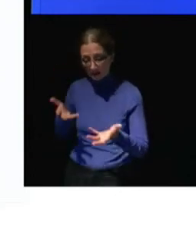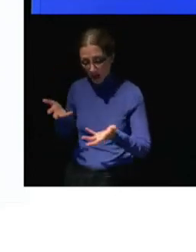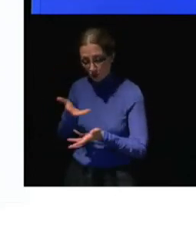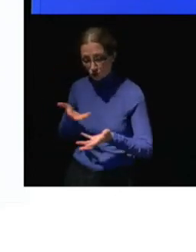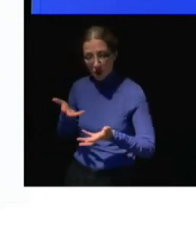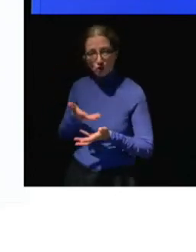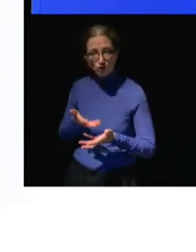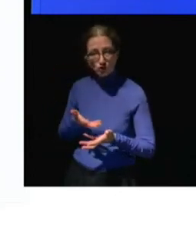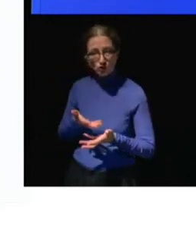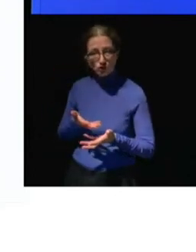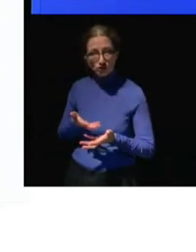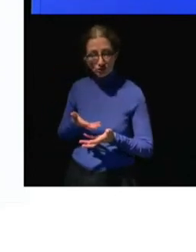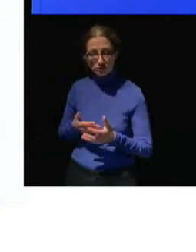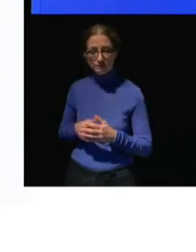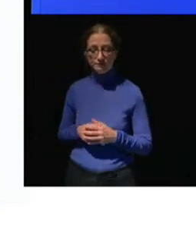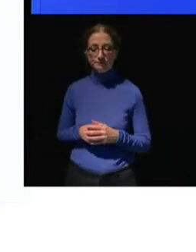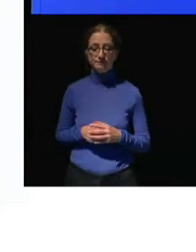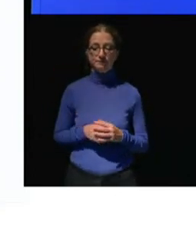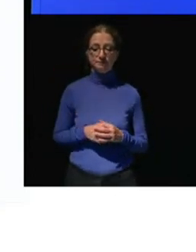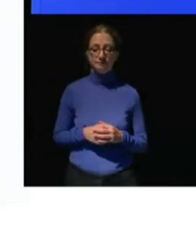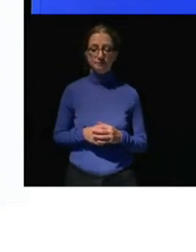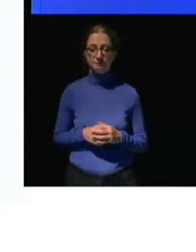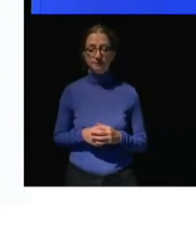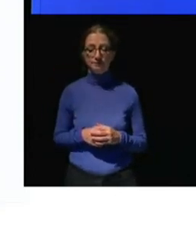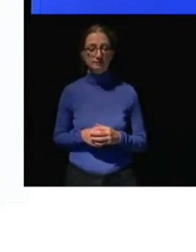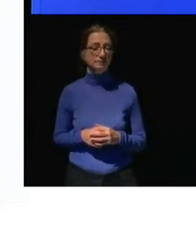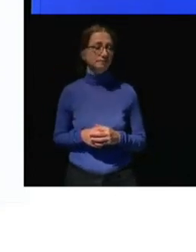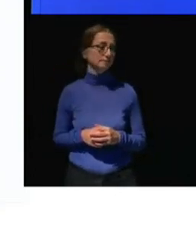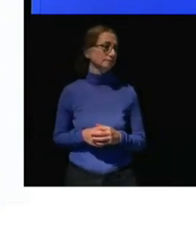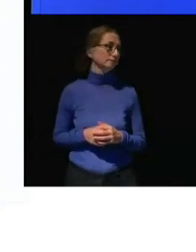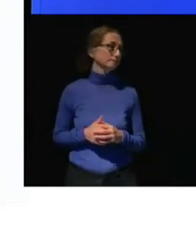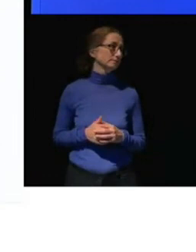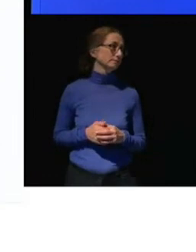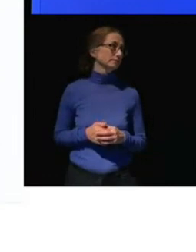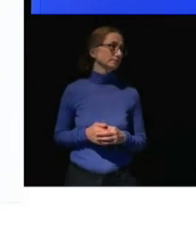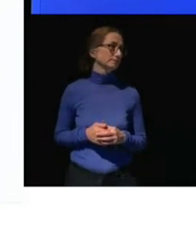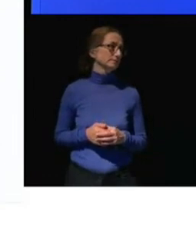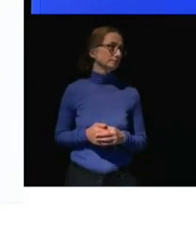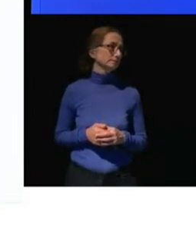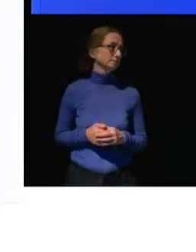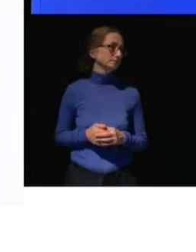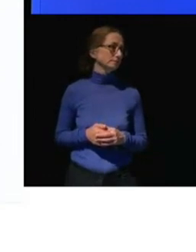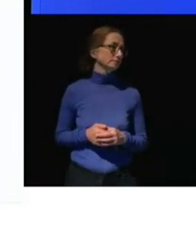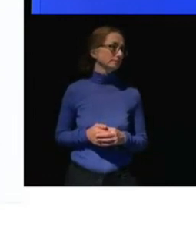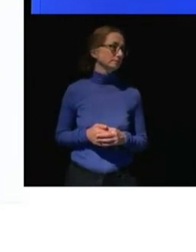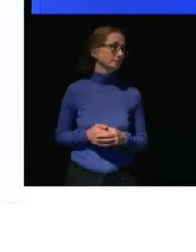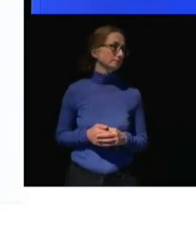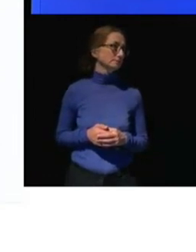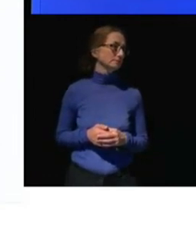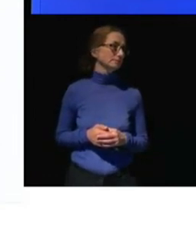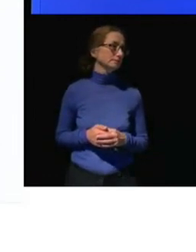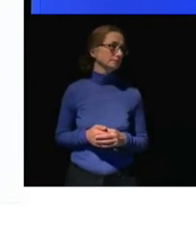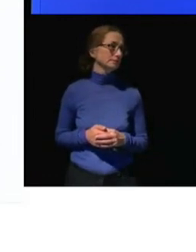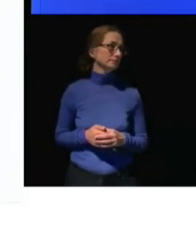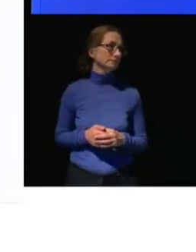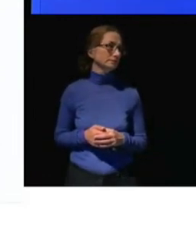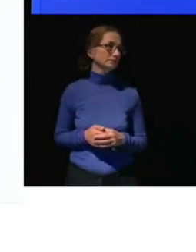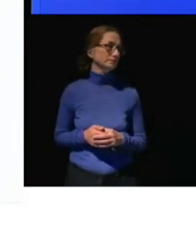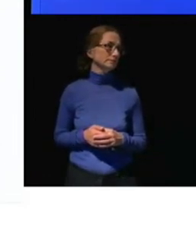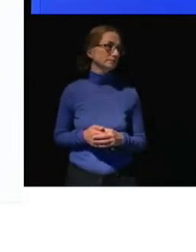auszutauschen, also mit Rentenversicherung, ÖkonomInnen, die das mit uns in dem